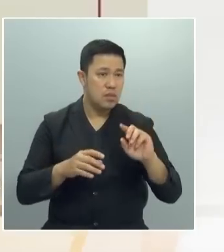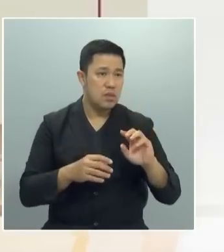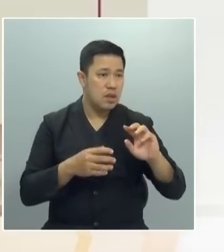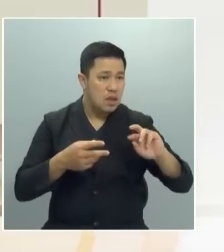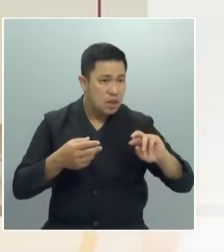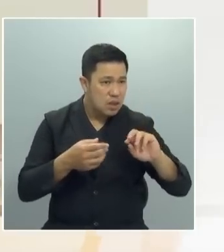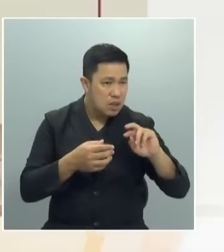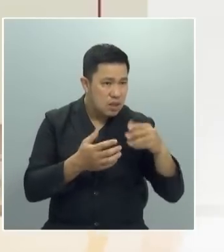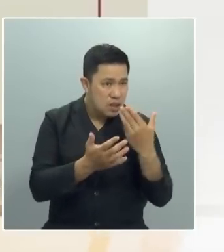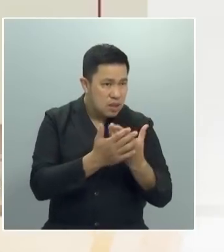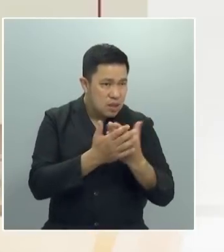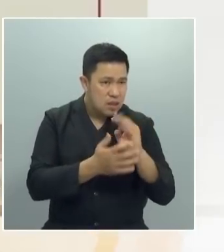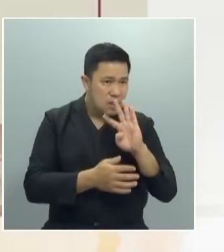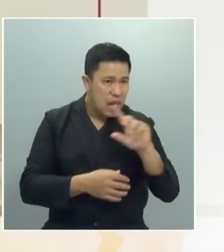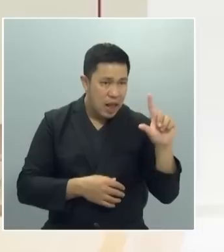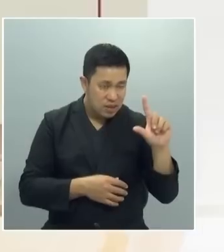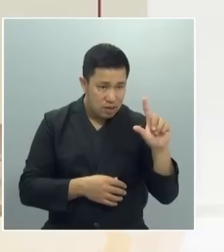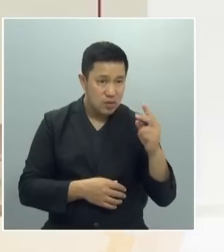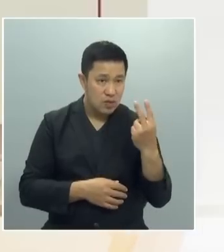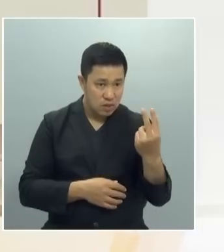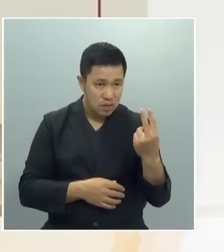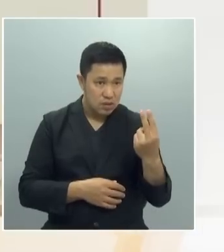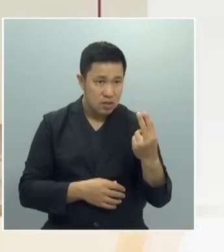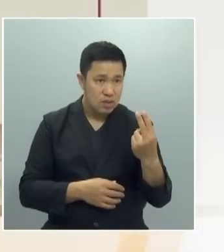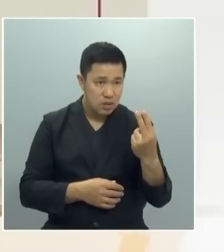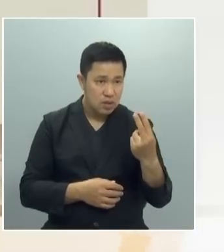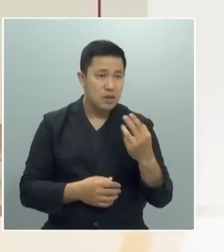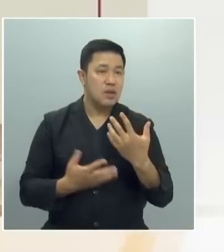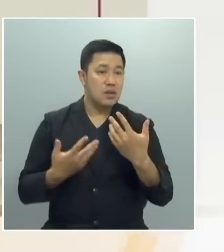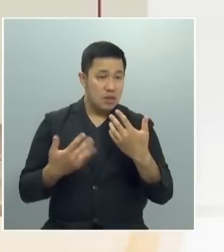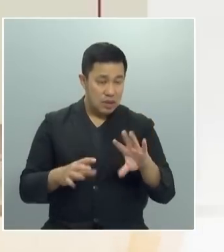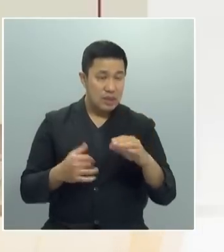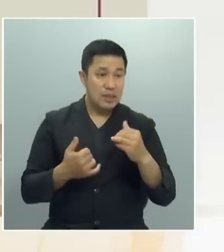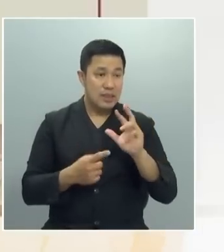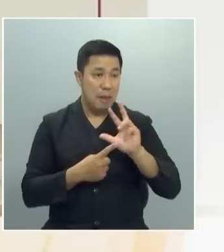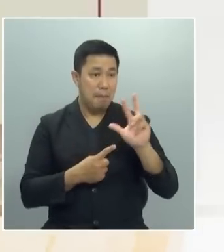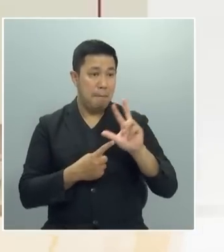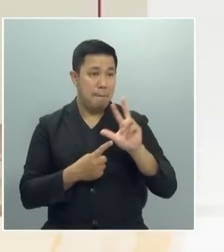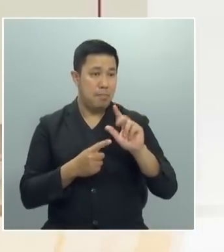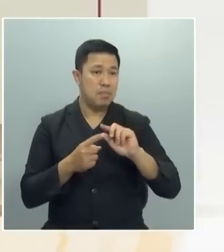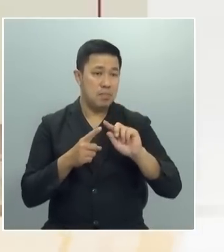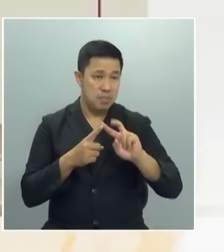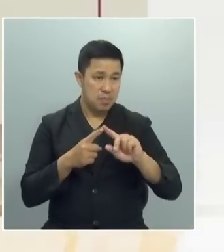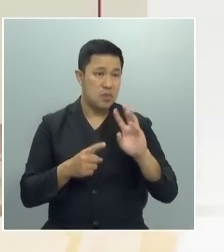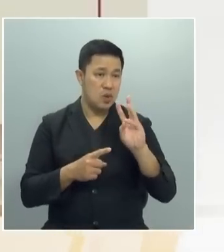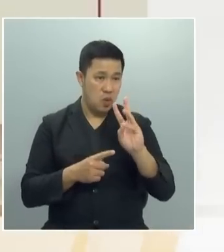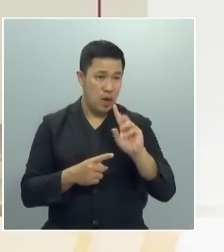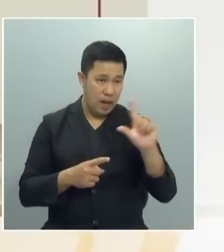ชนะเลิศอีก 2แบบเนี่ยรอบชิงที่ 3วันนี้ 22:00นเนี่ย 6ล้านบาทค่ะ